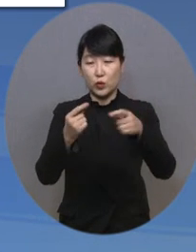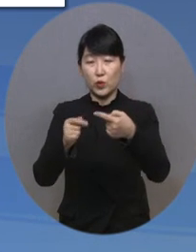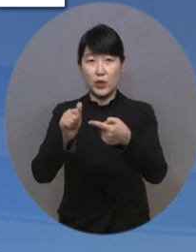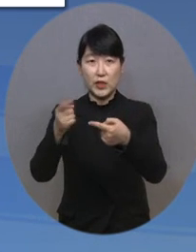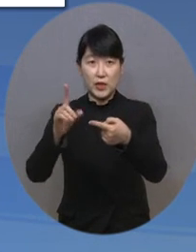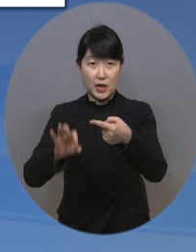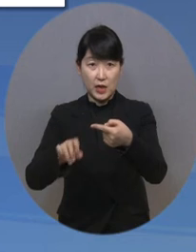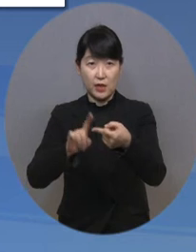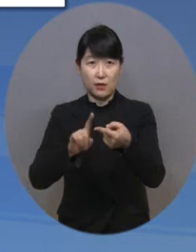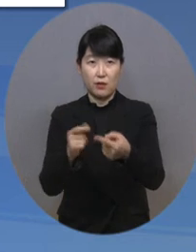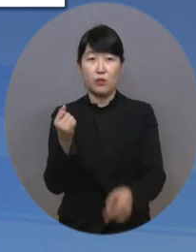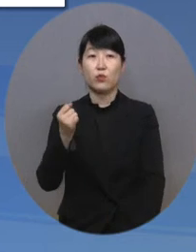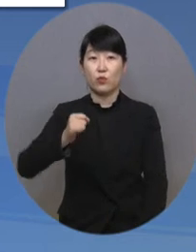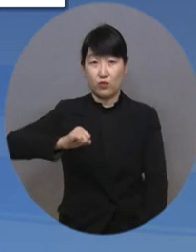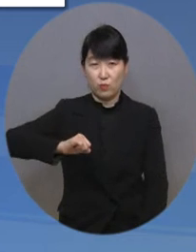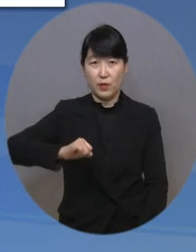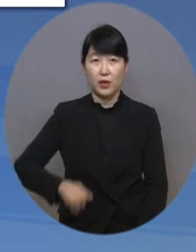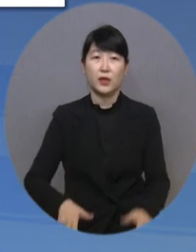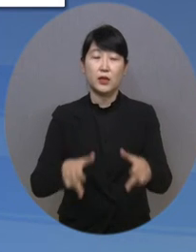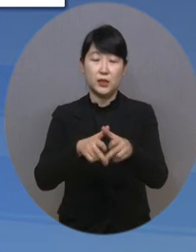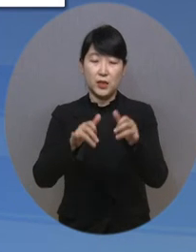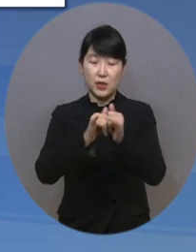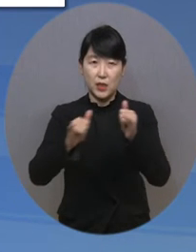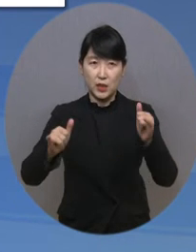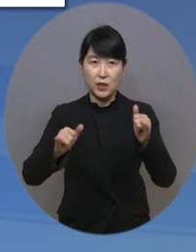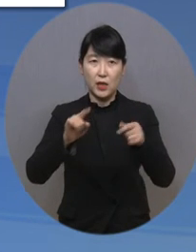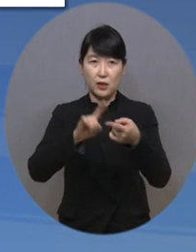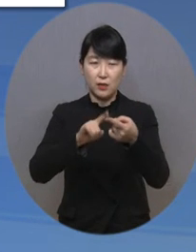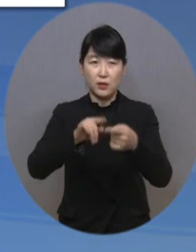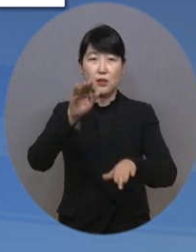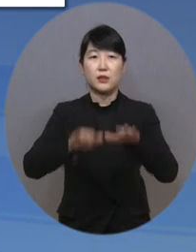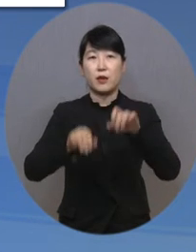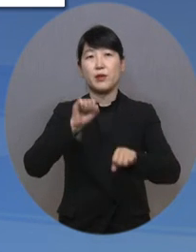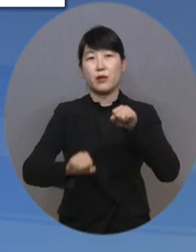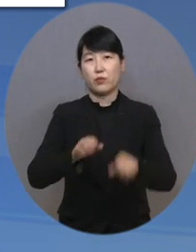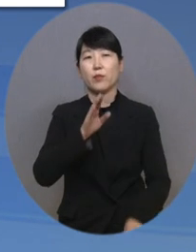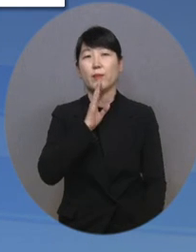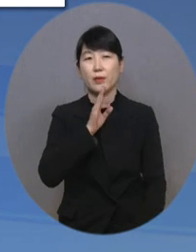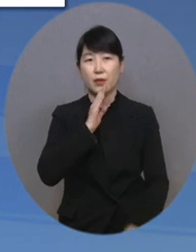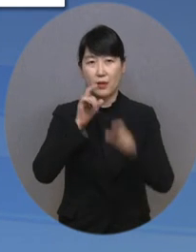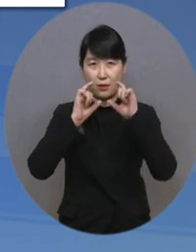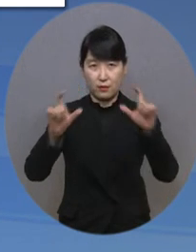제1항을 위반한 것으로 장애인에 대한 차별 행위에 해당한다고 판단했습니다.